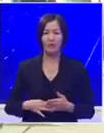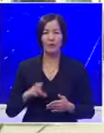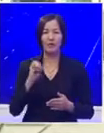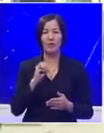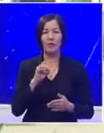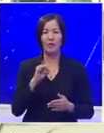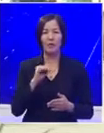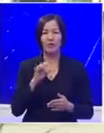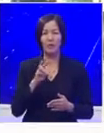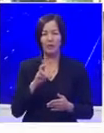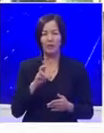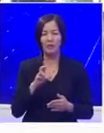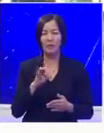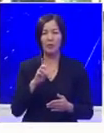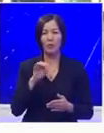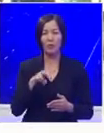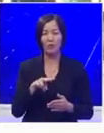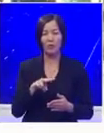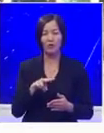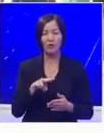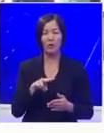Ержанов Ербол Төлеубекұлы